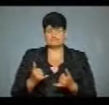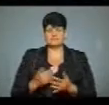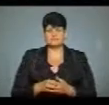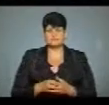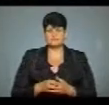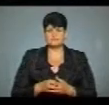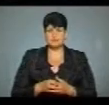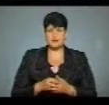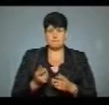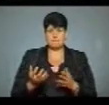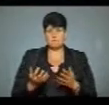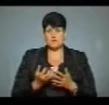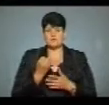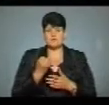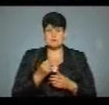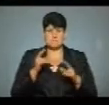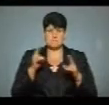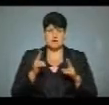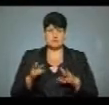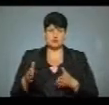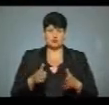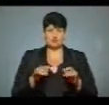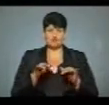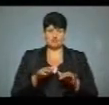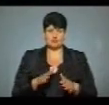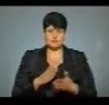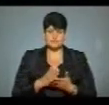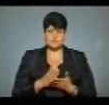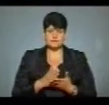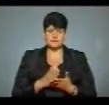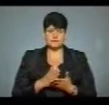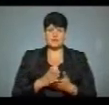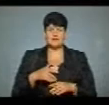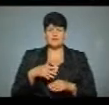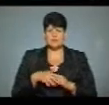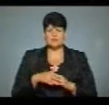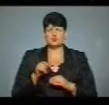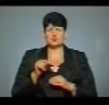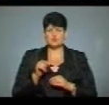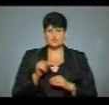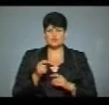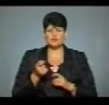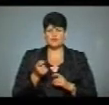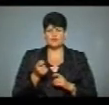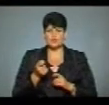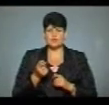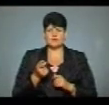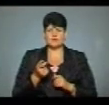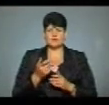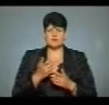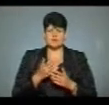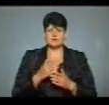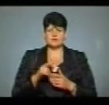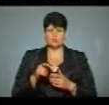І з'явилися якісь правила дорожнього руху, але понятно, що тут трошки так виходить, що